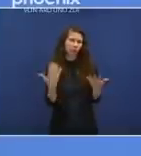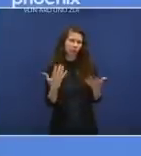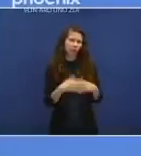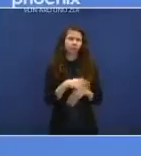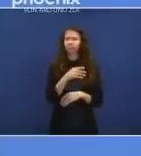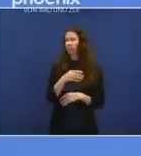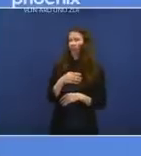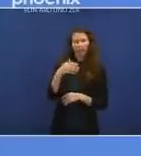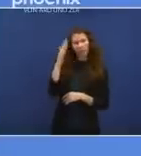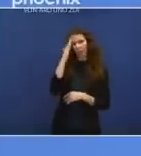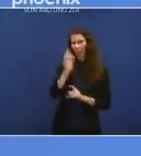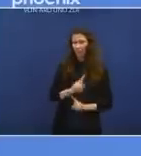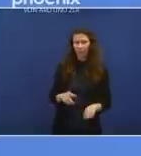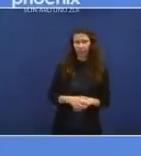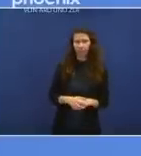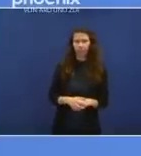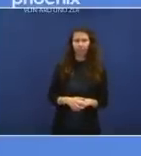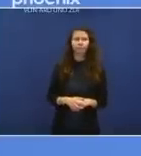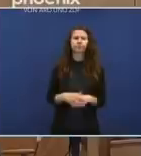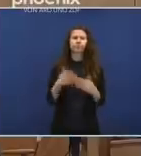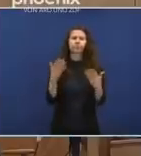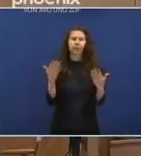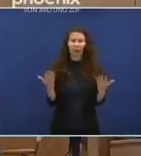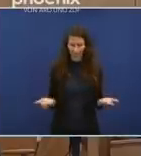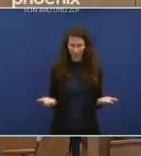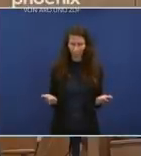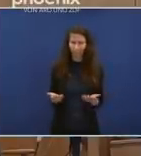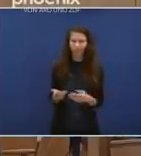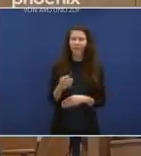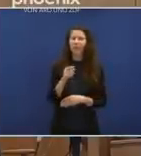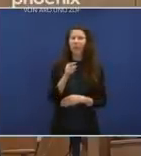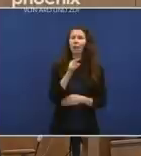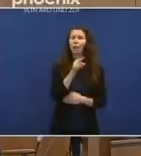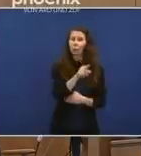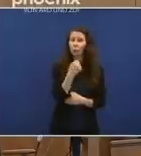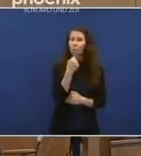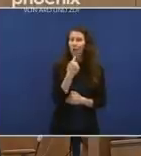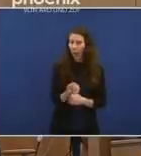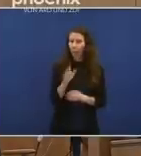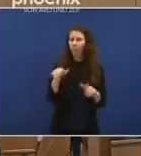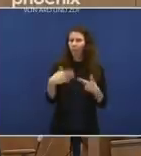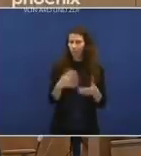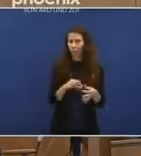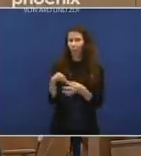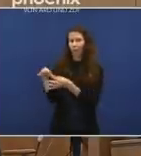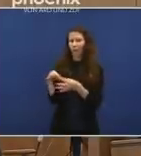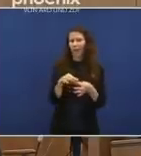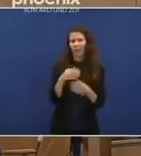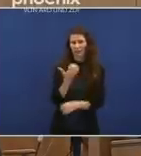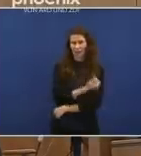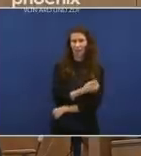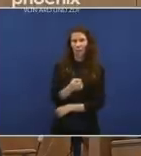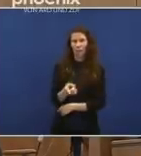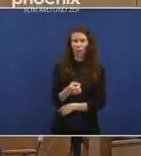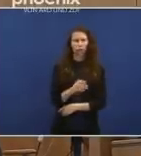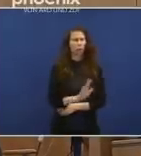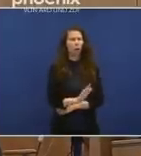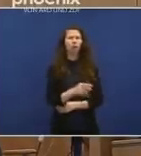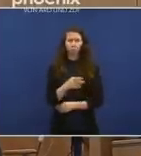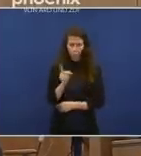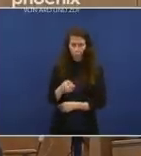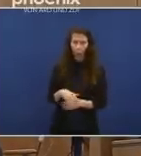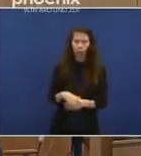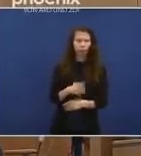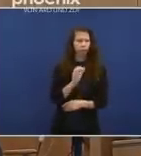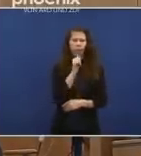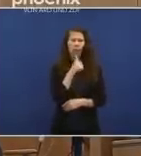ist mir nicht bekannt. Zunächst mal sind Sie es ja auch, der behaupten, dass es da einen inneren Zusammenhang mit der Impfung gibt. Doch, genau. Nein. Das tun Sie. Nein,